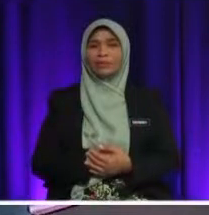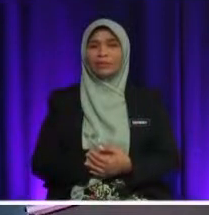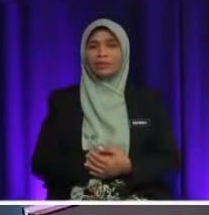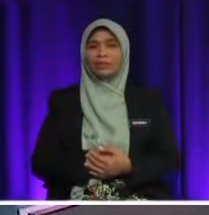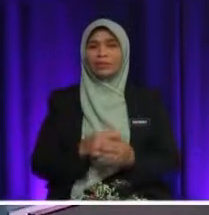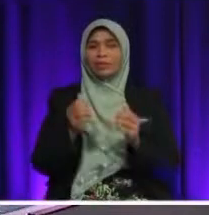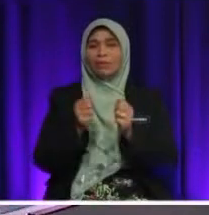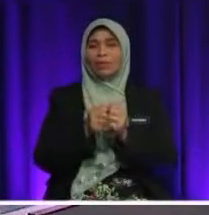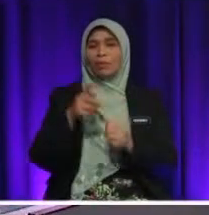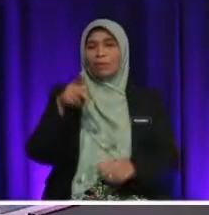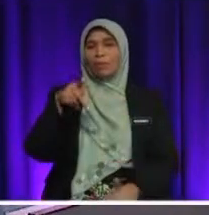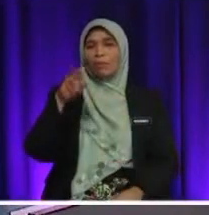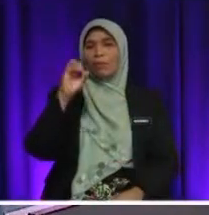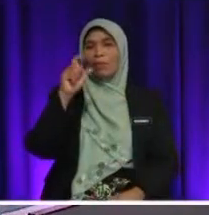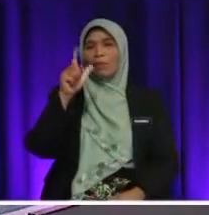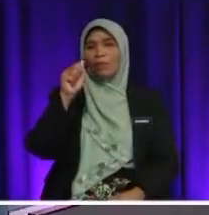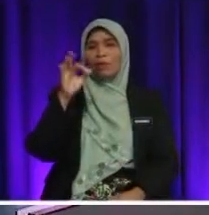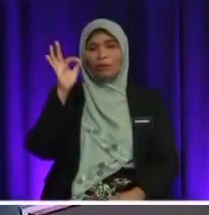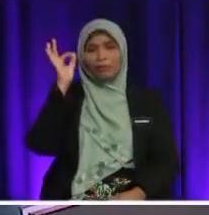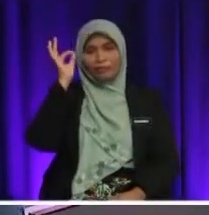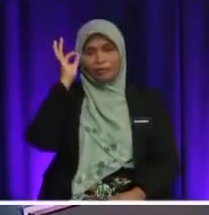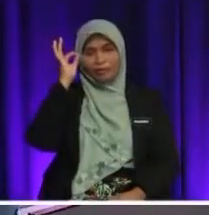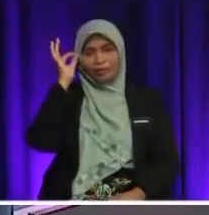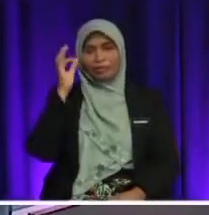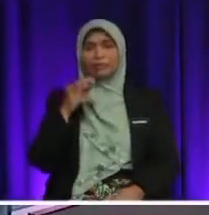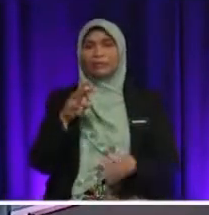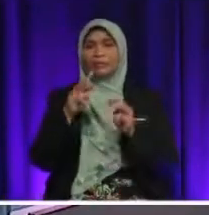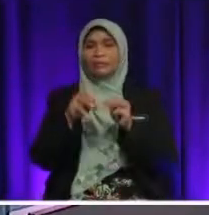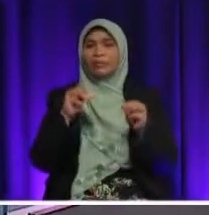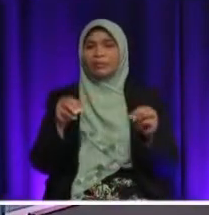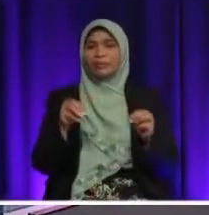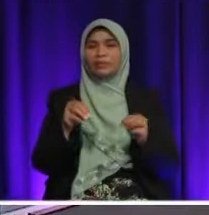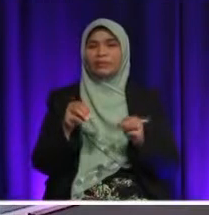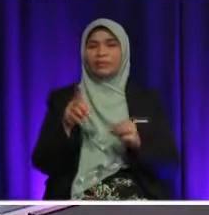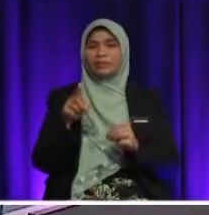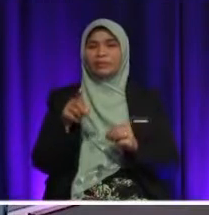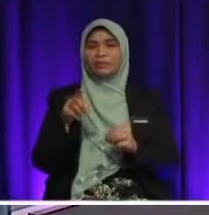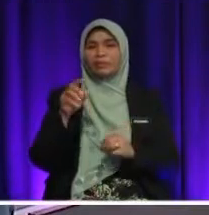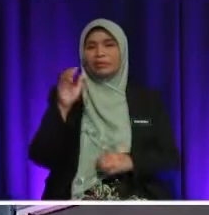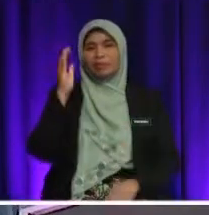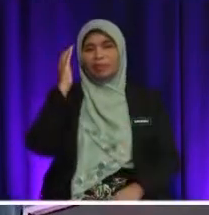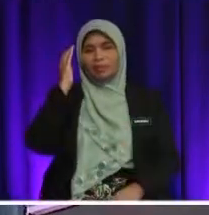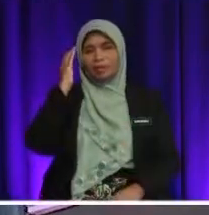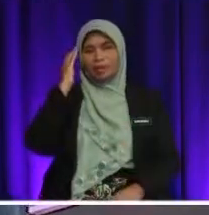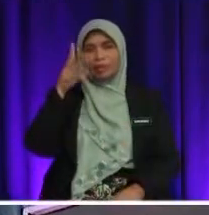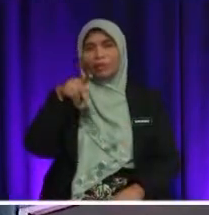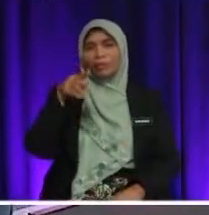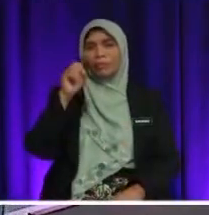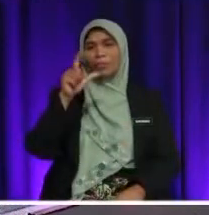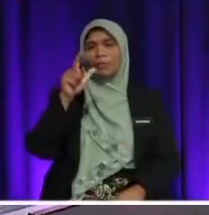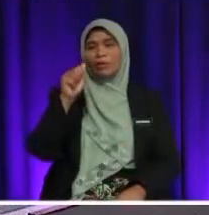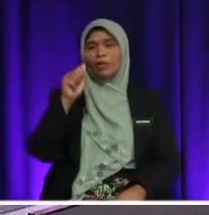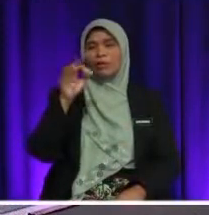pola fikir apa itu pola fikir ambil murid kene Arif ya tajuk polapike nih